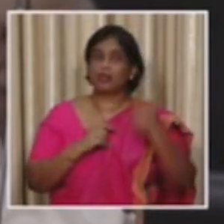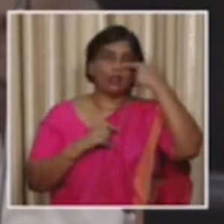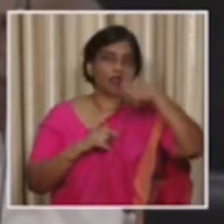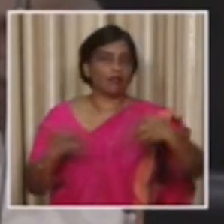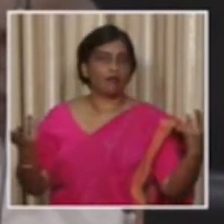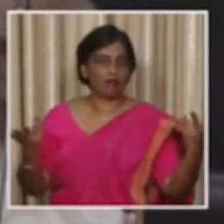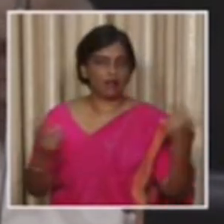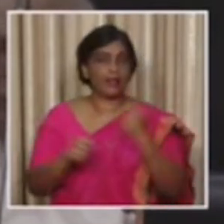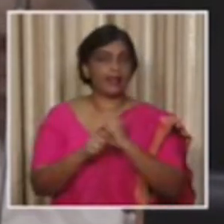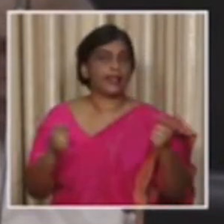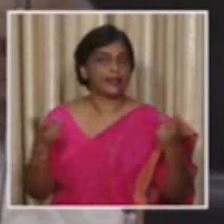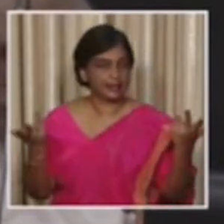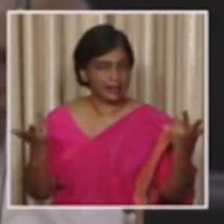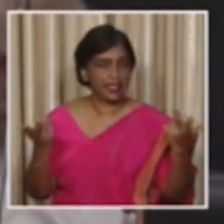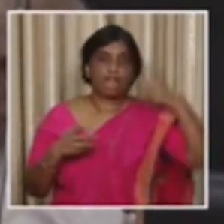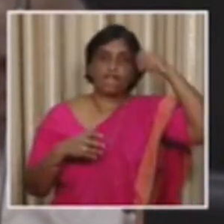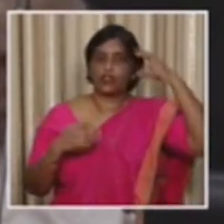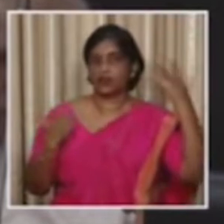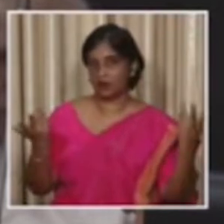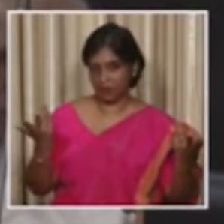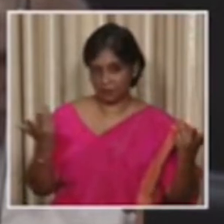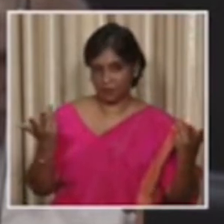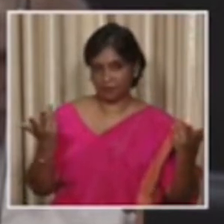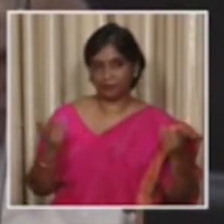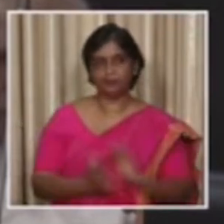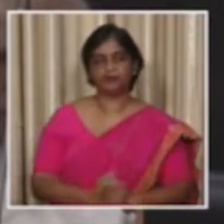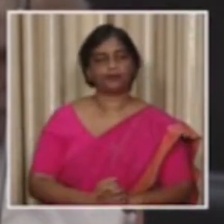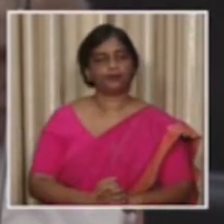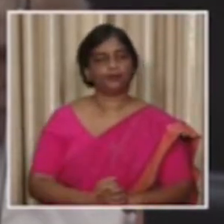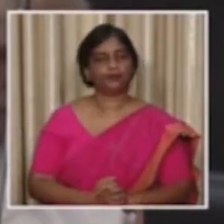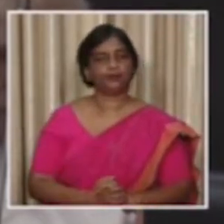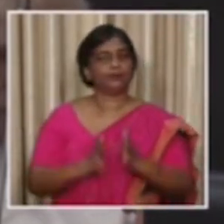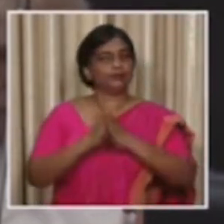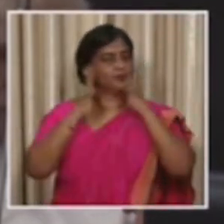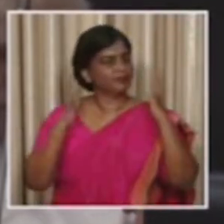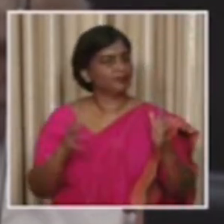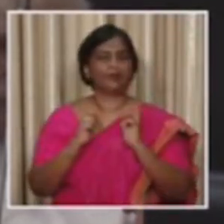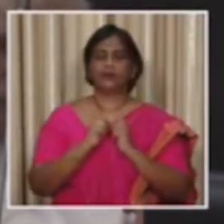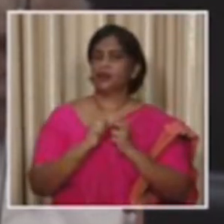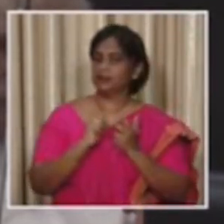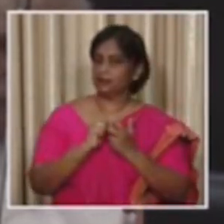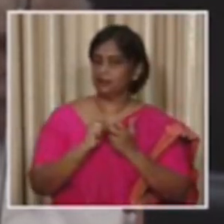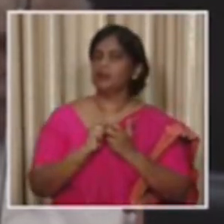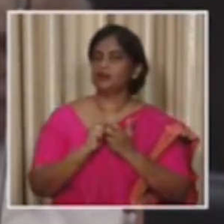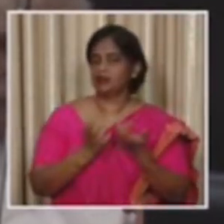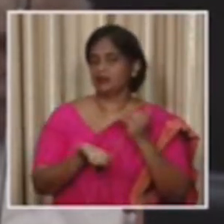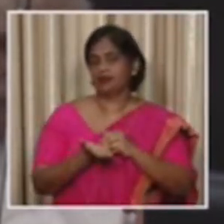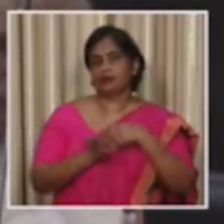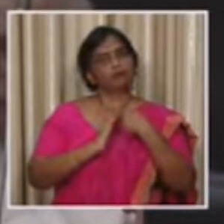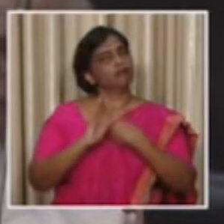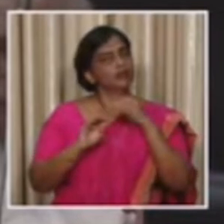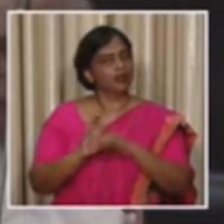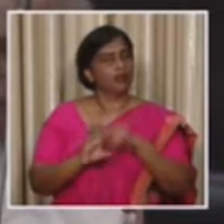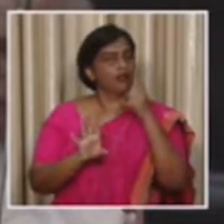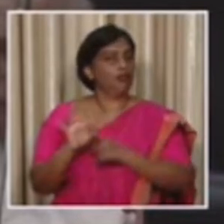නැහැ, ගෑස් නැහැ, විදුලි බලය නැහැ. මහා ව්‍යවසායයකට රට ඇද වැටෙනවා.